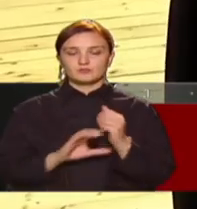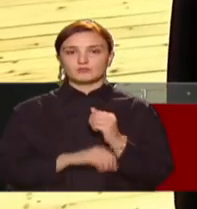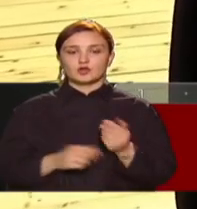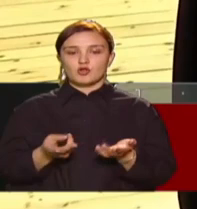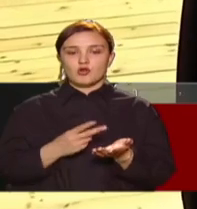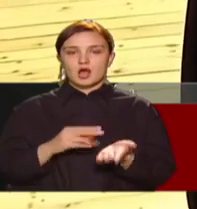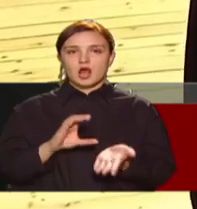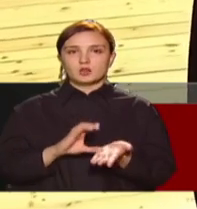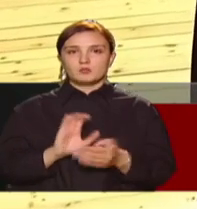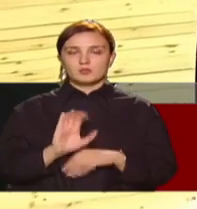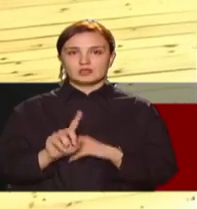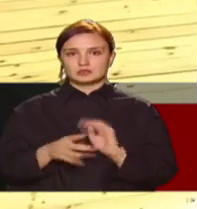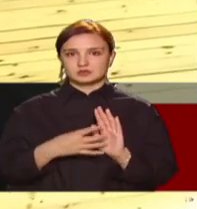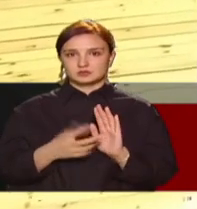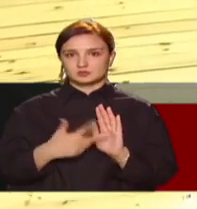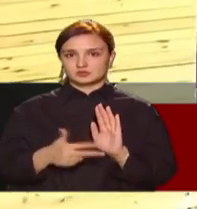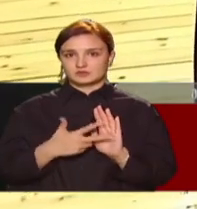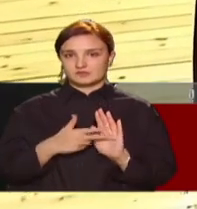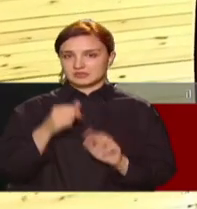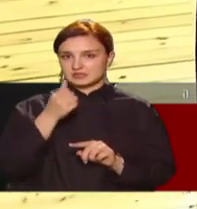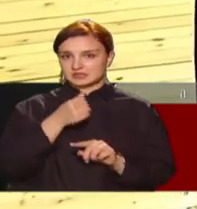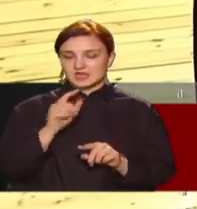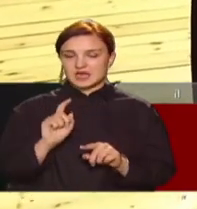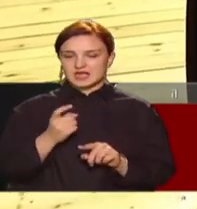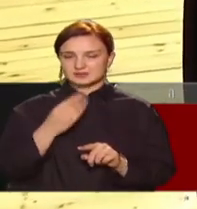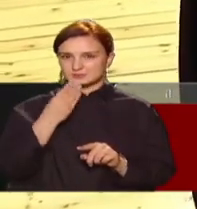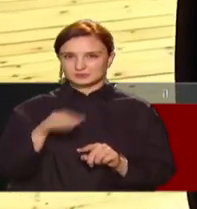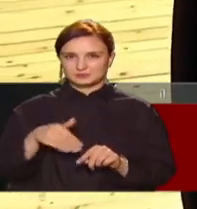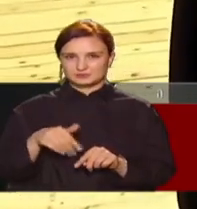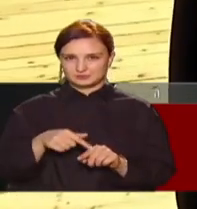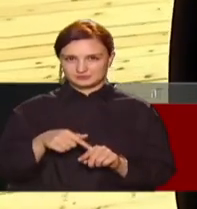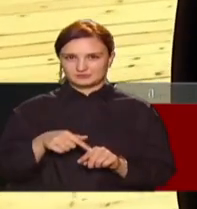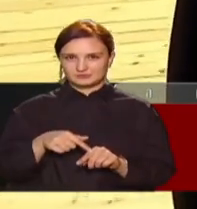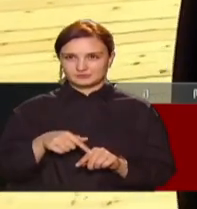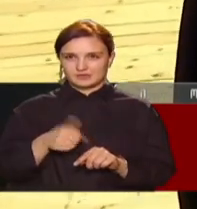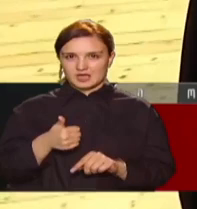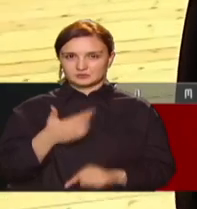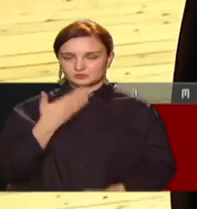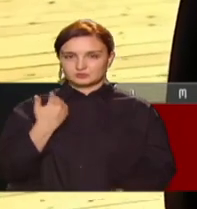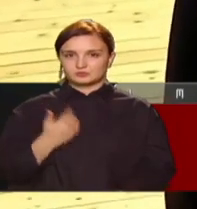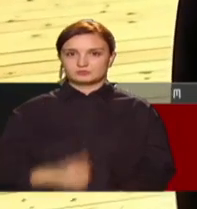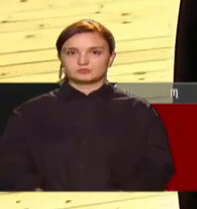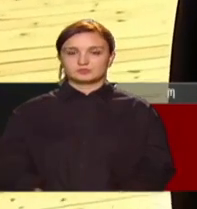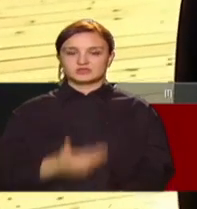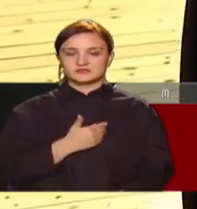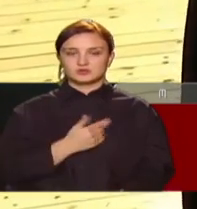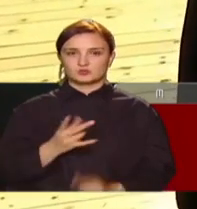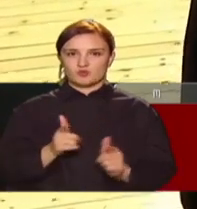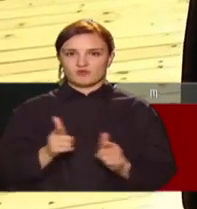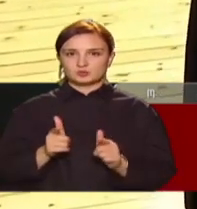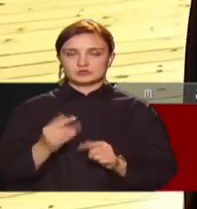გამოიცა 1988 წელს და რასაკვირველია, ხარისხი არ არის ისეთი კარგი. გვინდა